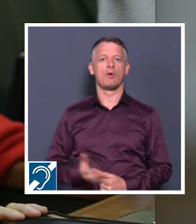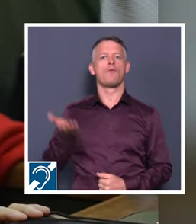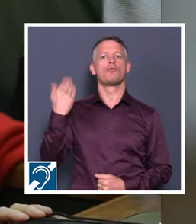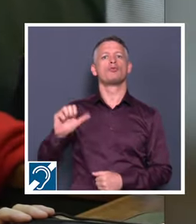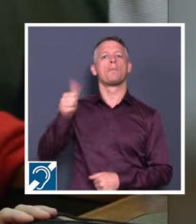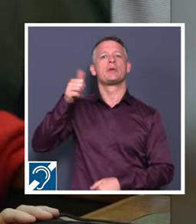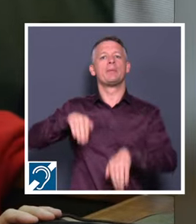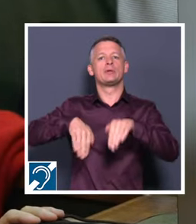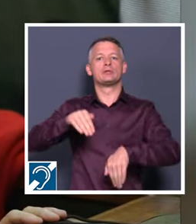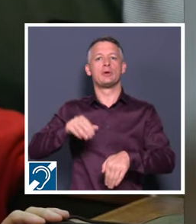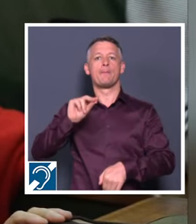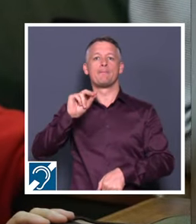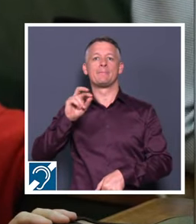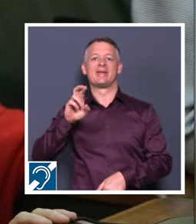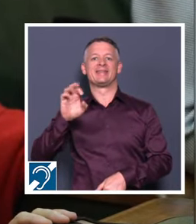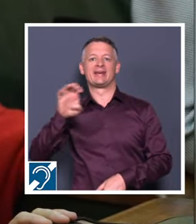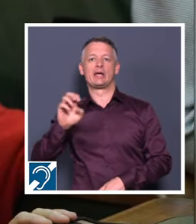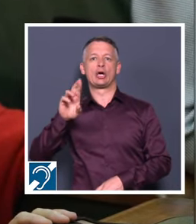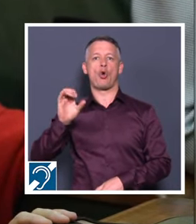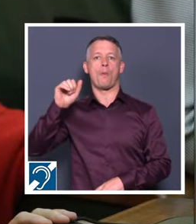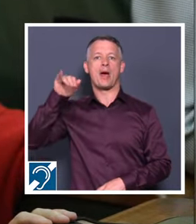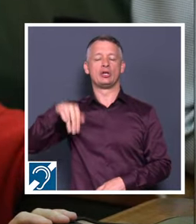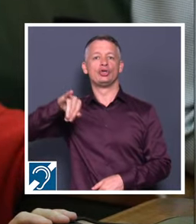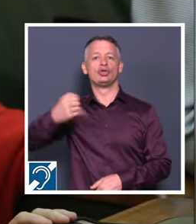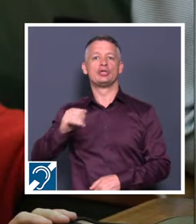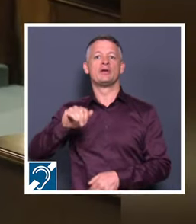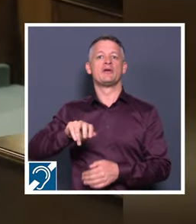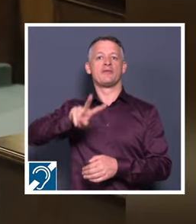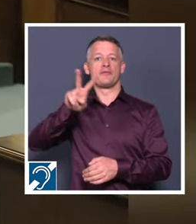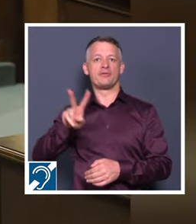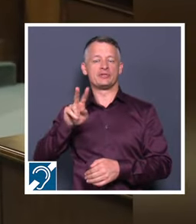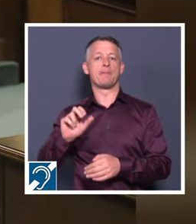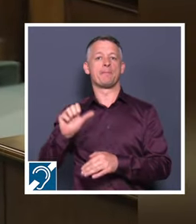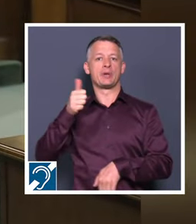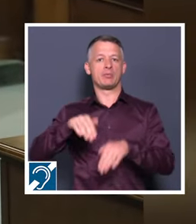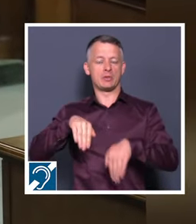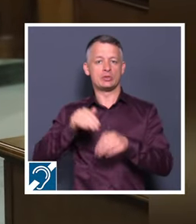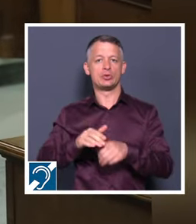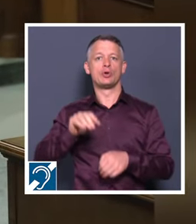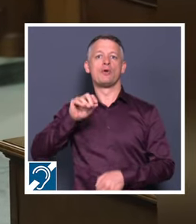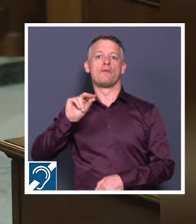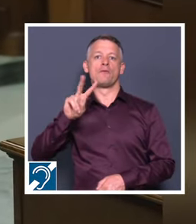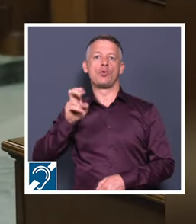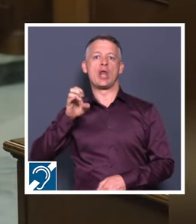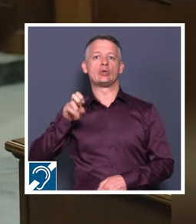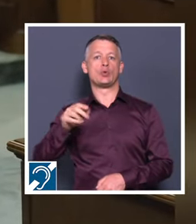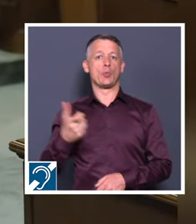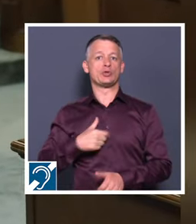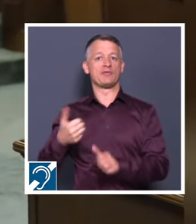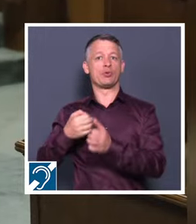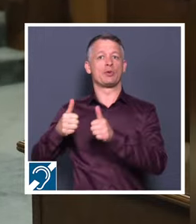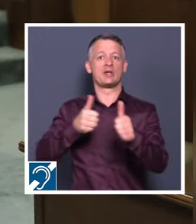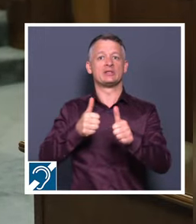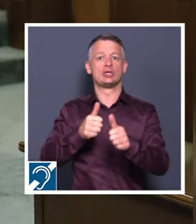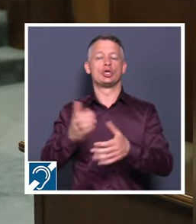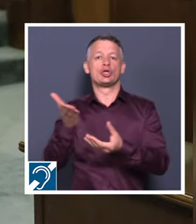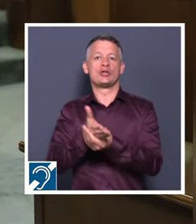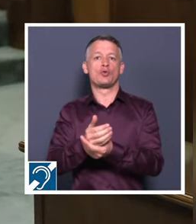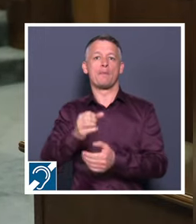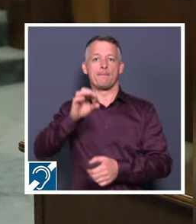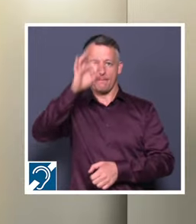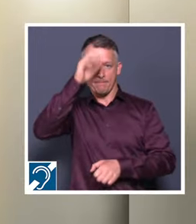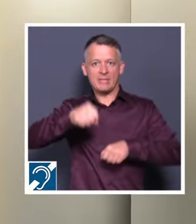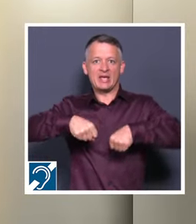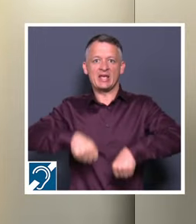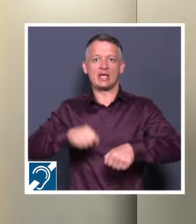Fostul premier Petre Roman și fostul vicepremier Gelu Voican Voiculescu pot fi urmăriți penal în dosarul Mineriadei după ce președintele a